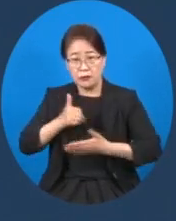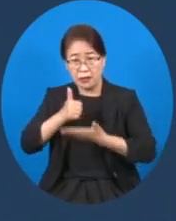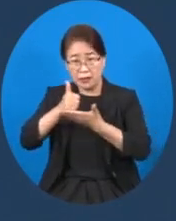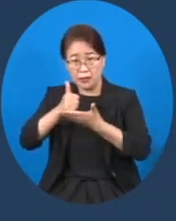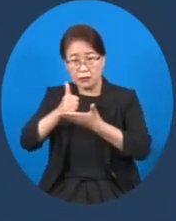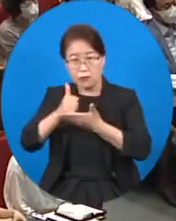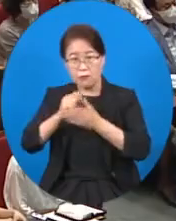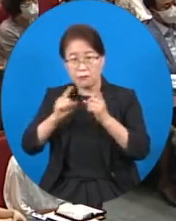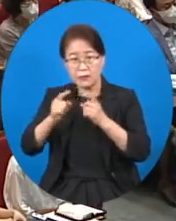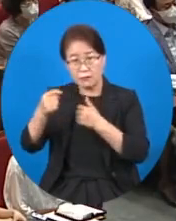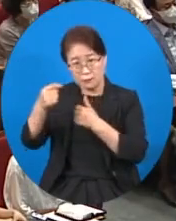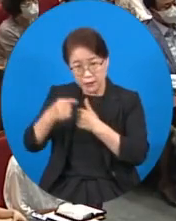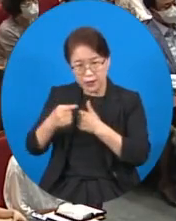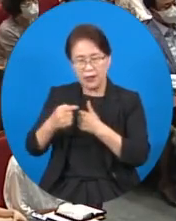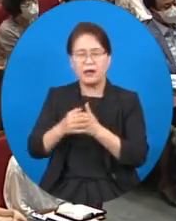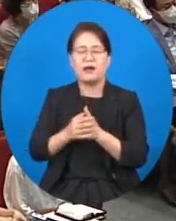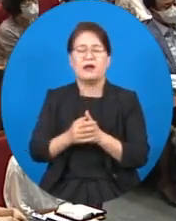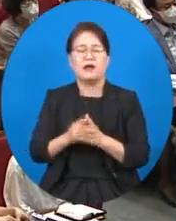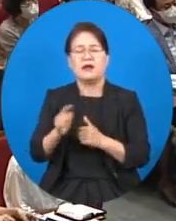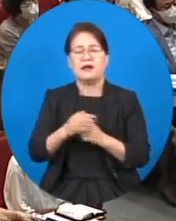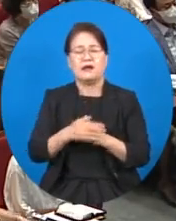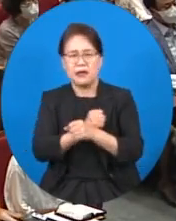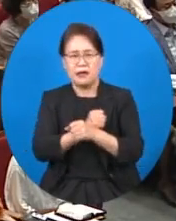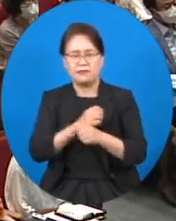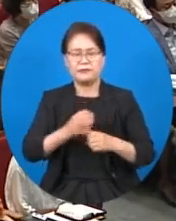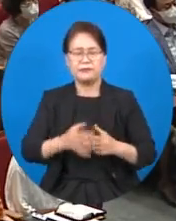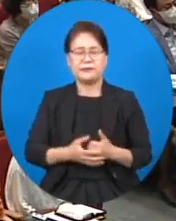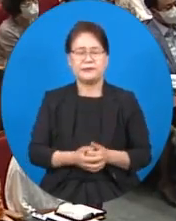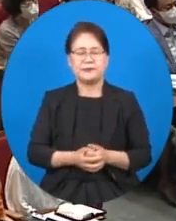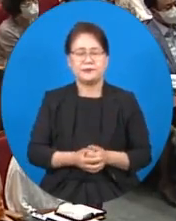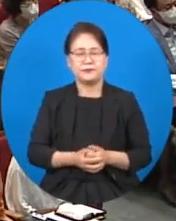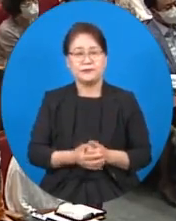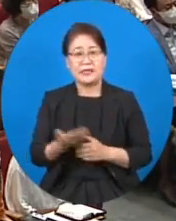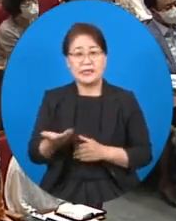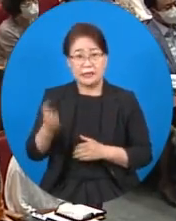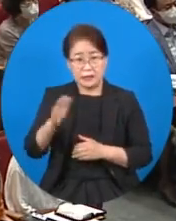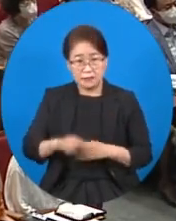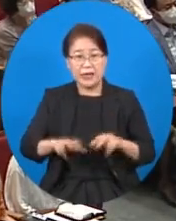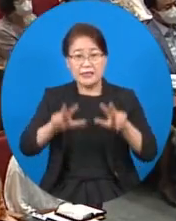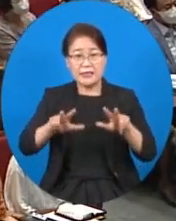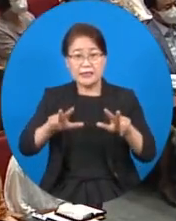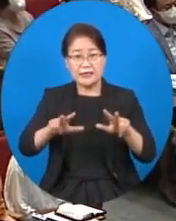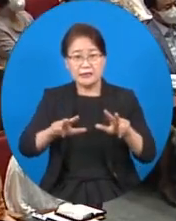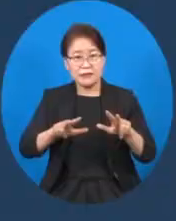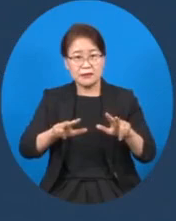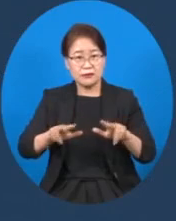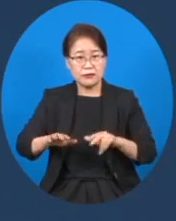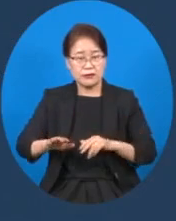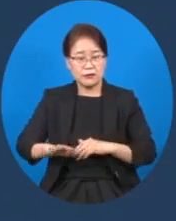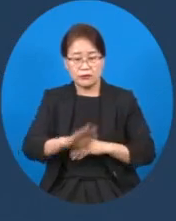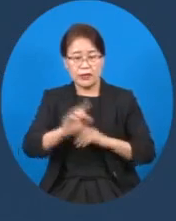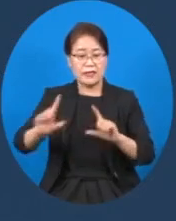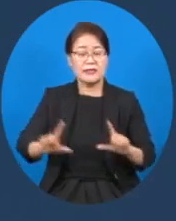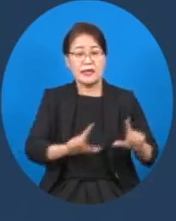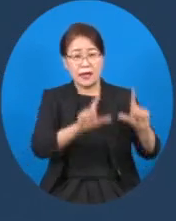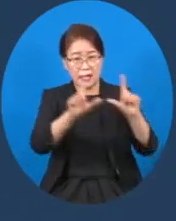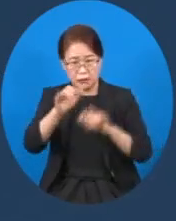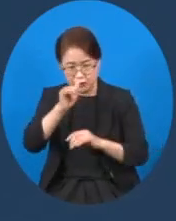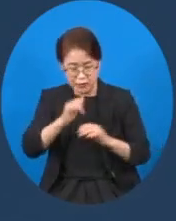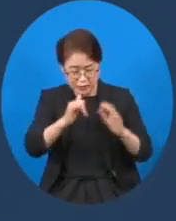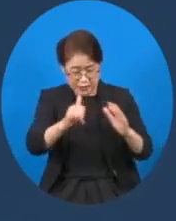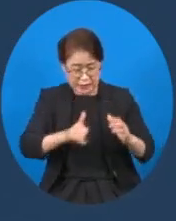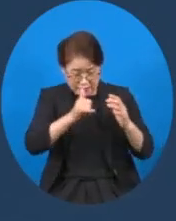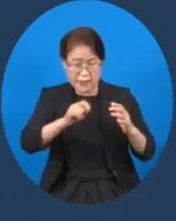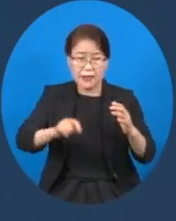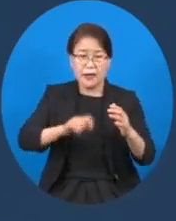말씀하십니까? 가나안 땅이에요. 그런데 지금 우리가 살고 있는, 우리의 자녀들이 살아가고